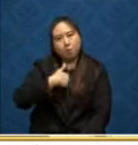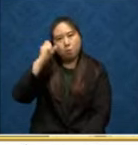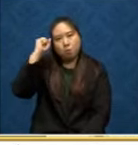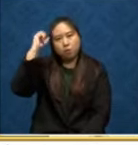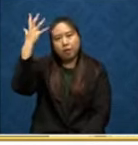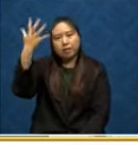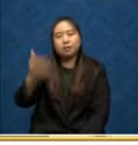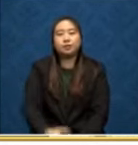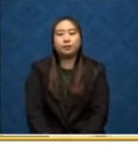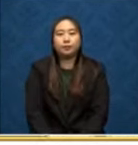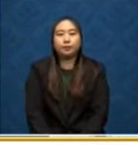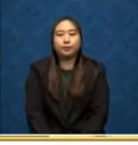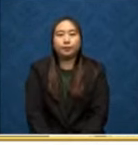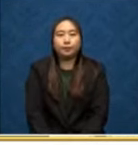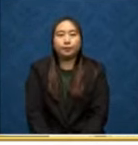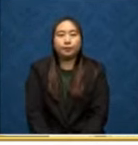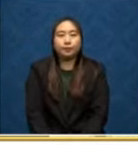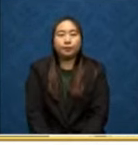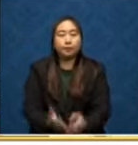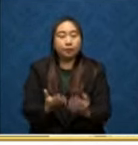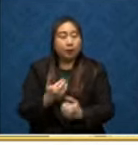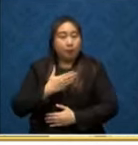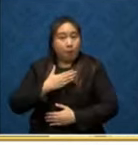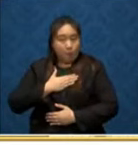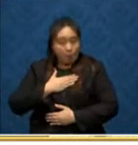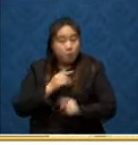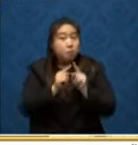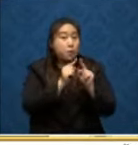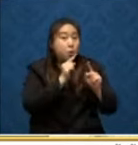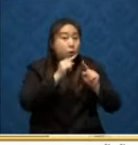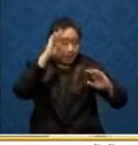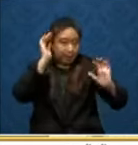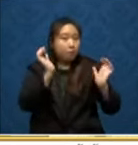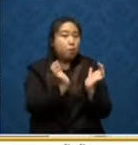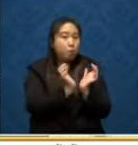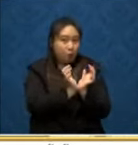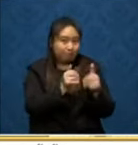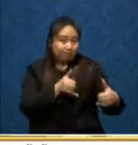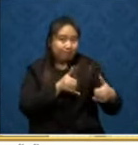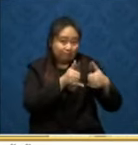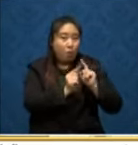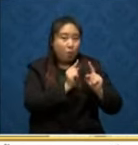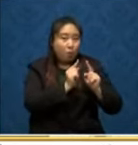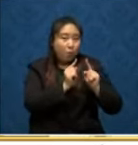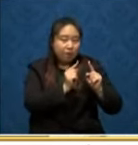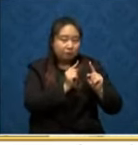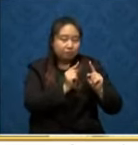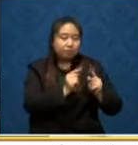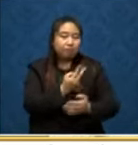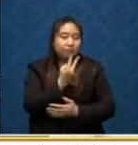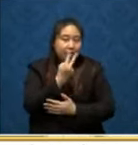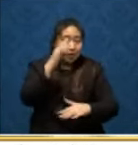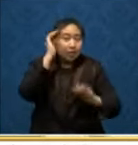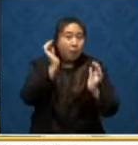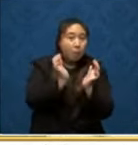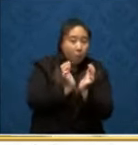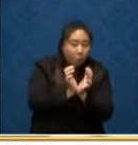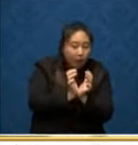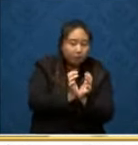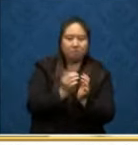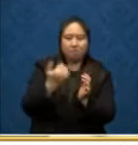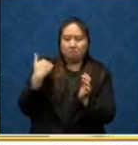ครับผมได้ไปคุยกับตำรวจท้องที่มาครับเราจะเห็นตำรวจท่องที่หลายแห่งออกมา